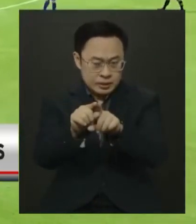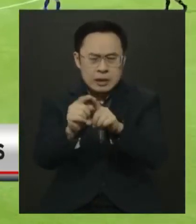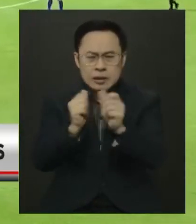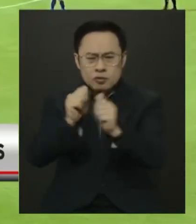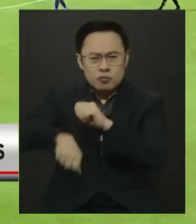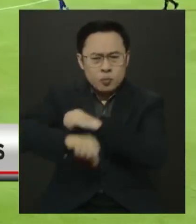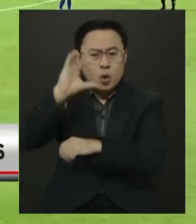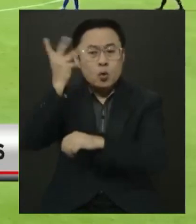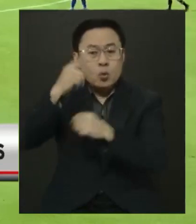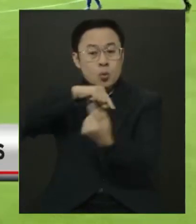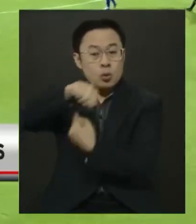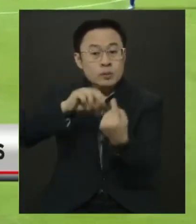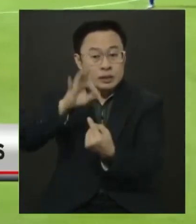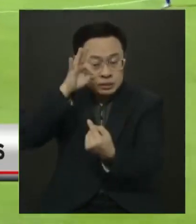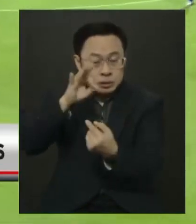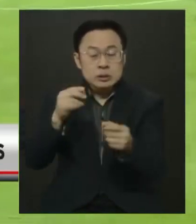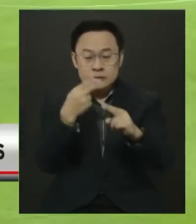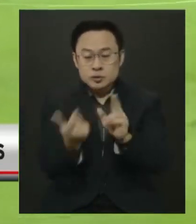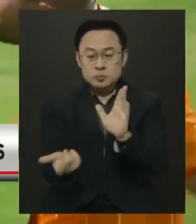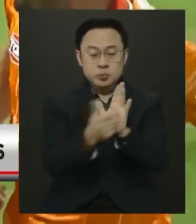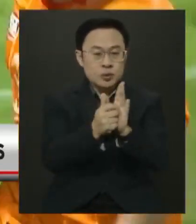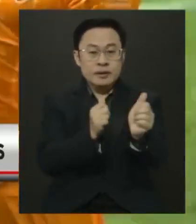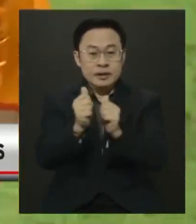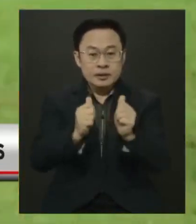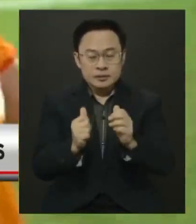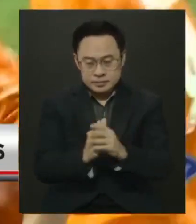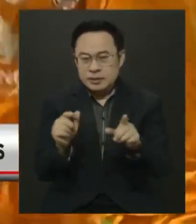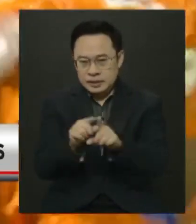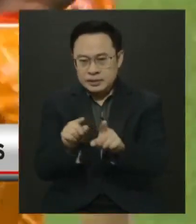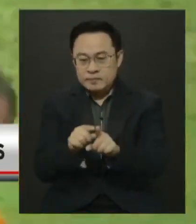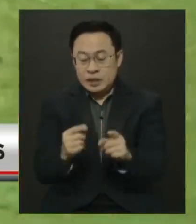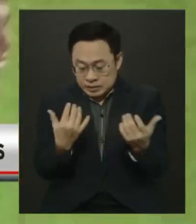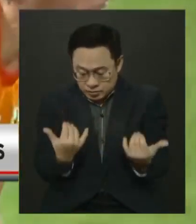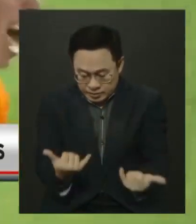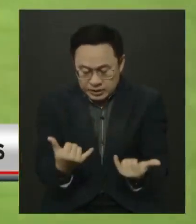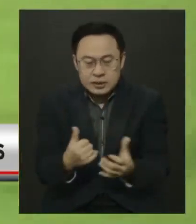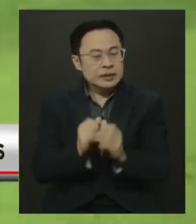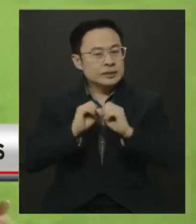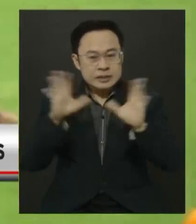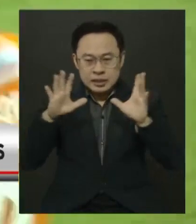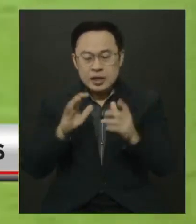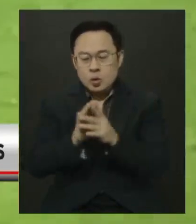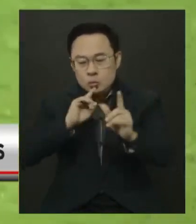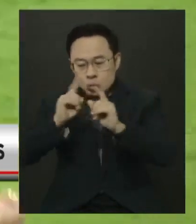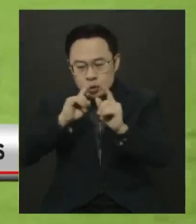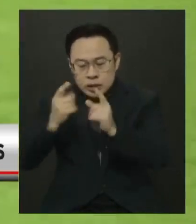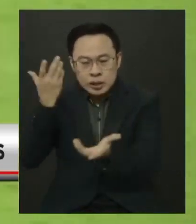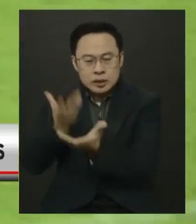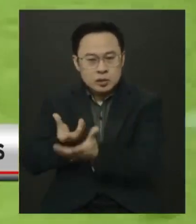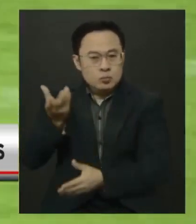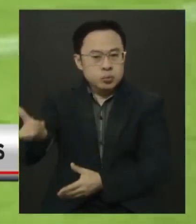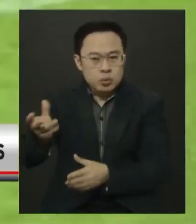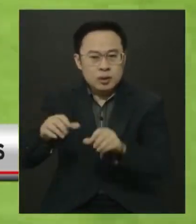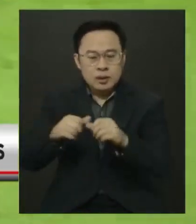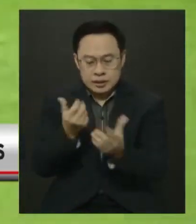าล 2024-2025 ที่กำลังจะเริ่มต้นขึ้นนี้ค่ะแฮร์ริสจูดก็พร้อมแล้วค่ะที่จะใส่เสื้อหมายเลข88ร่วมเสริมสร้